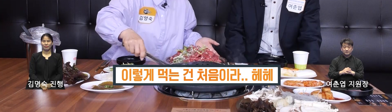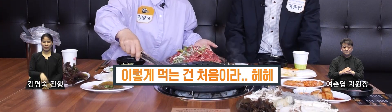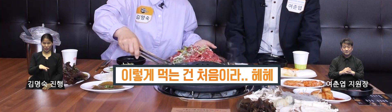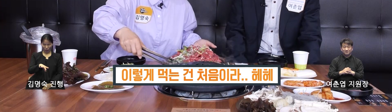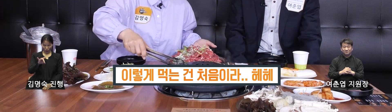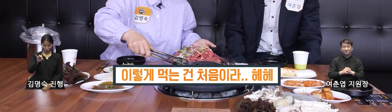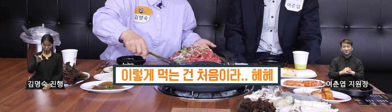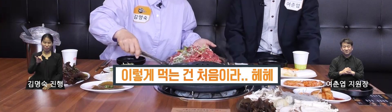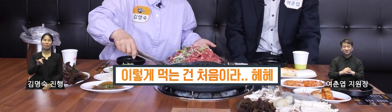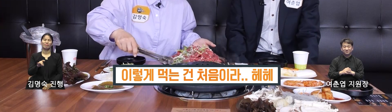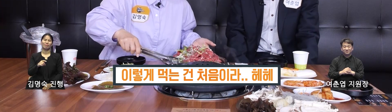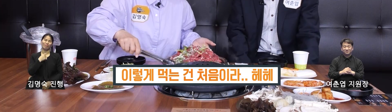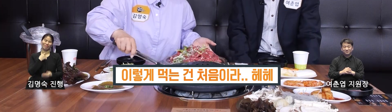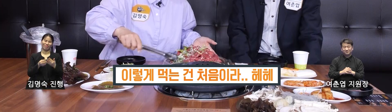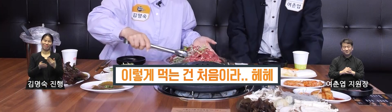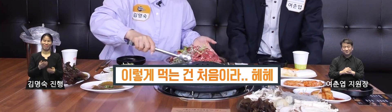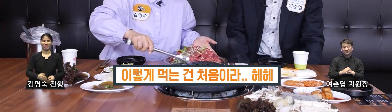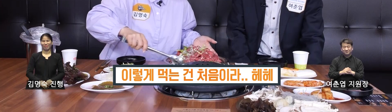처음이다.